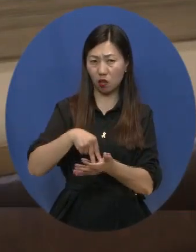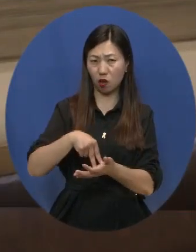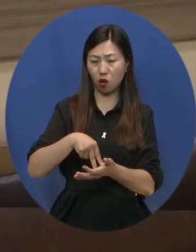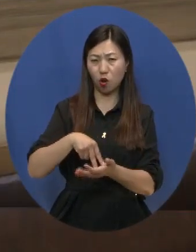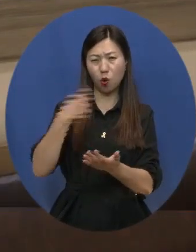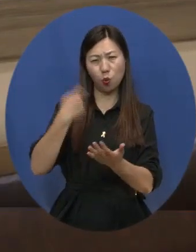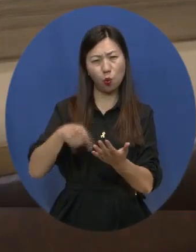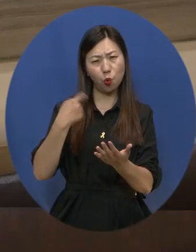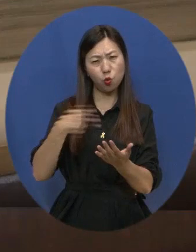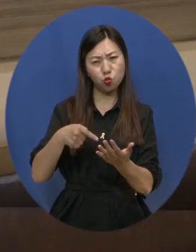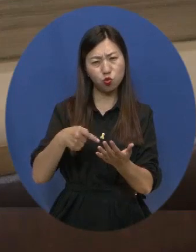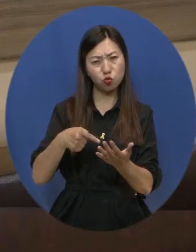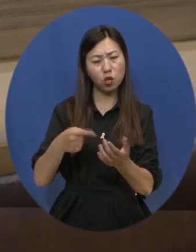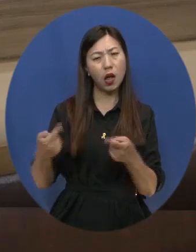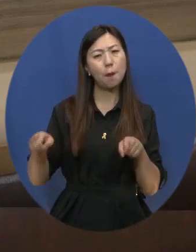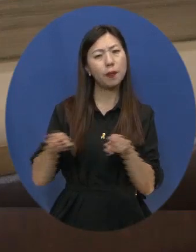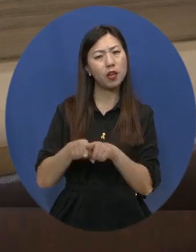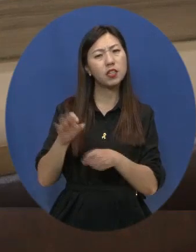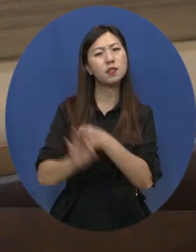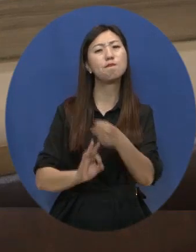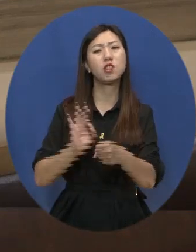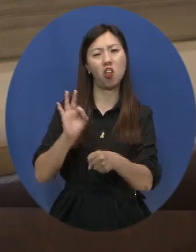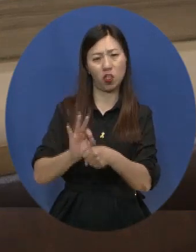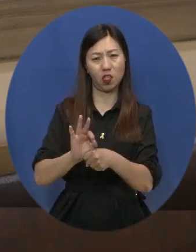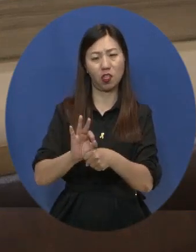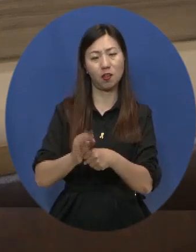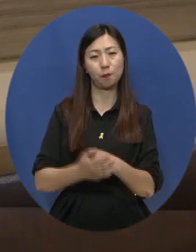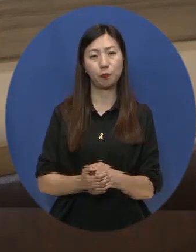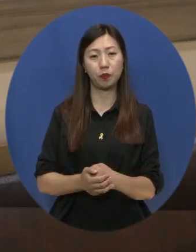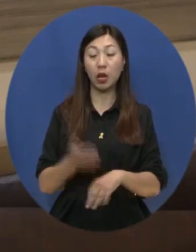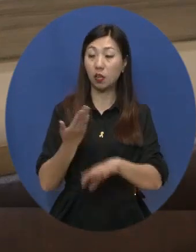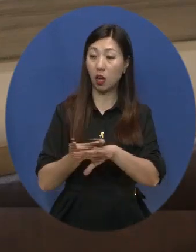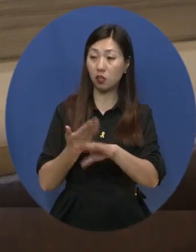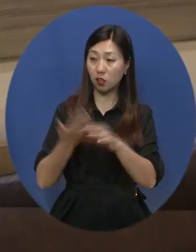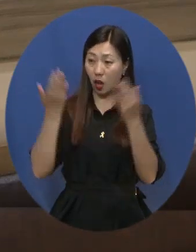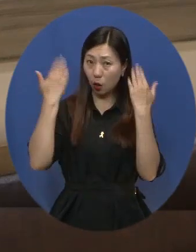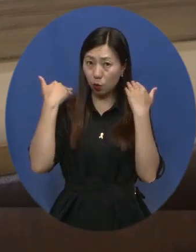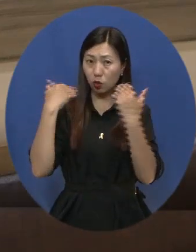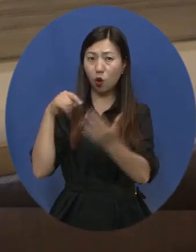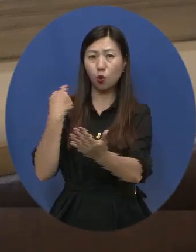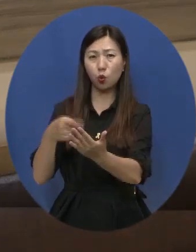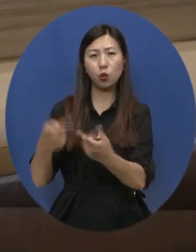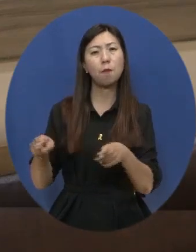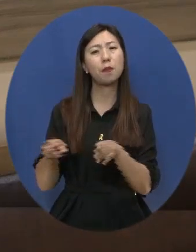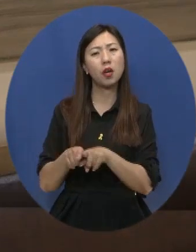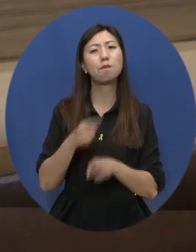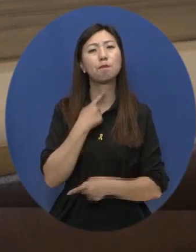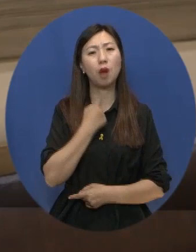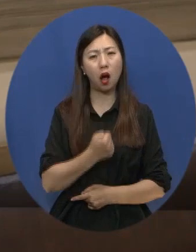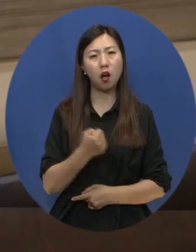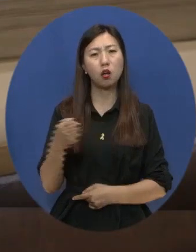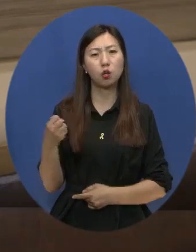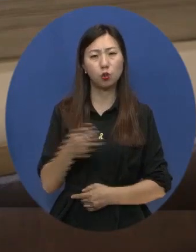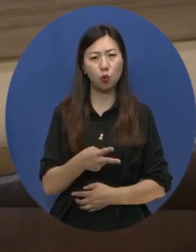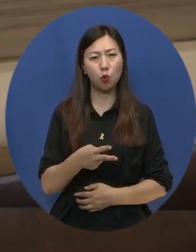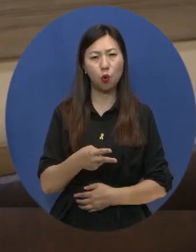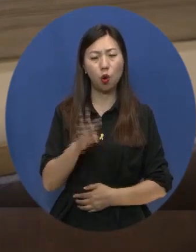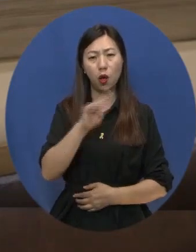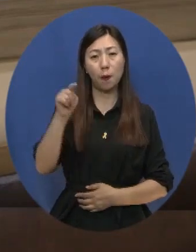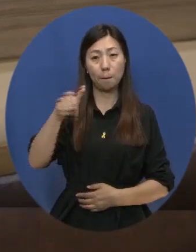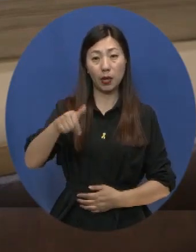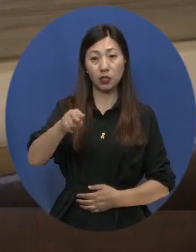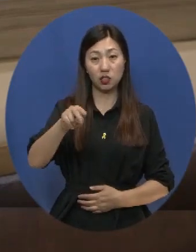10년 정도 됐습니다. 같이 다른 학교에서도 같이 강의를 많이 했고요. 또 그리고